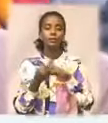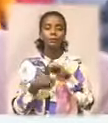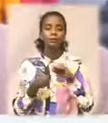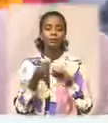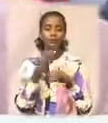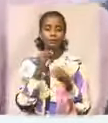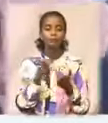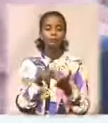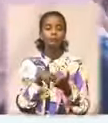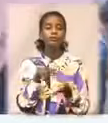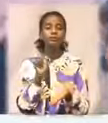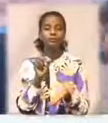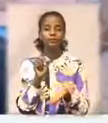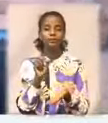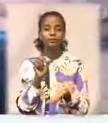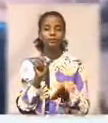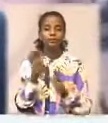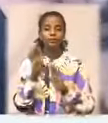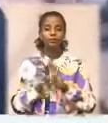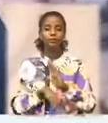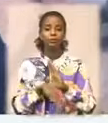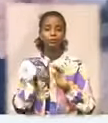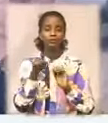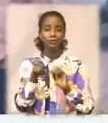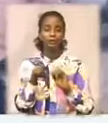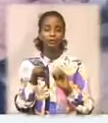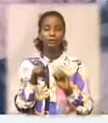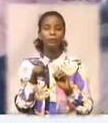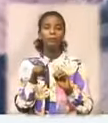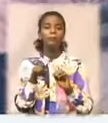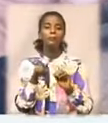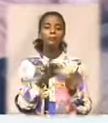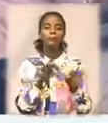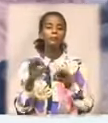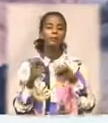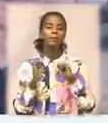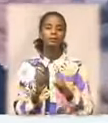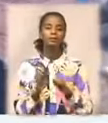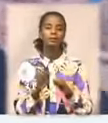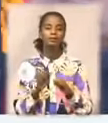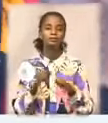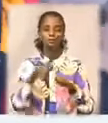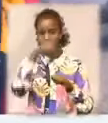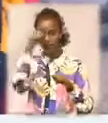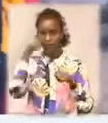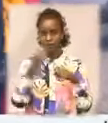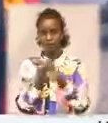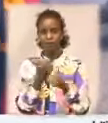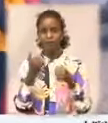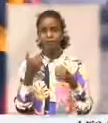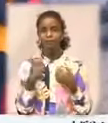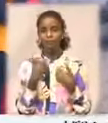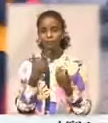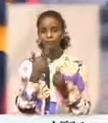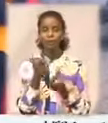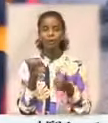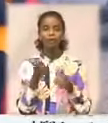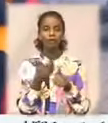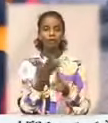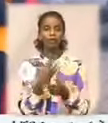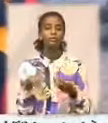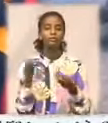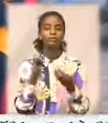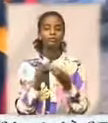ምርት ጉድለት ይህንን ማካካስ በሚያስችል መልኩ በመኸር መስራት አለብን ብለን አስበናል። አንደኛ ነገር